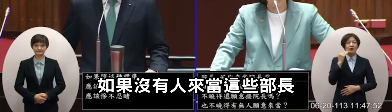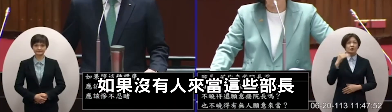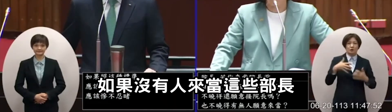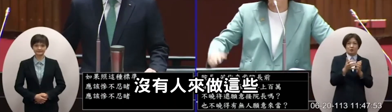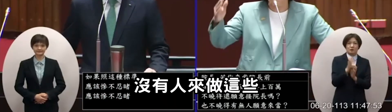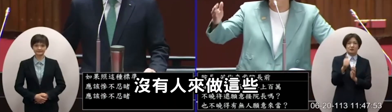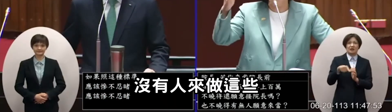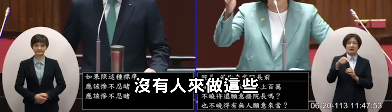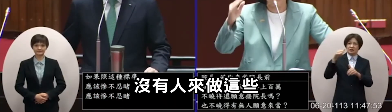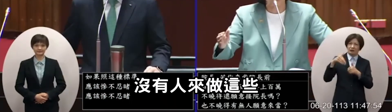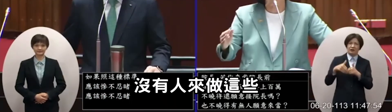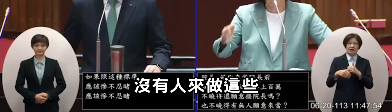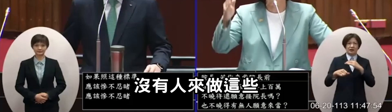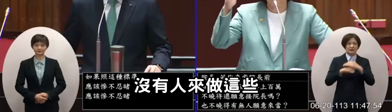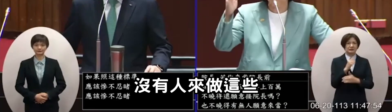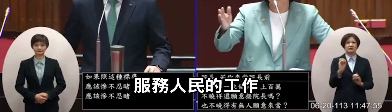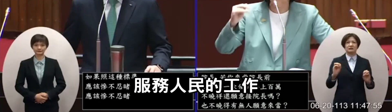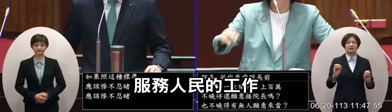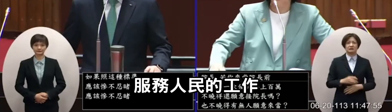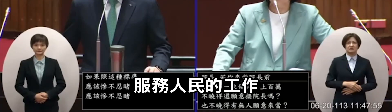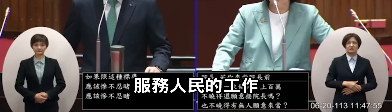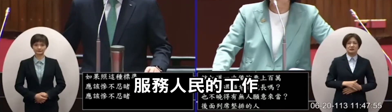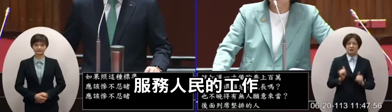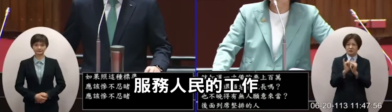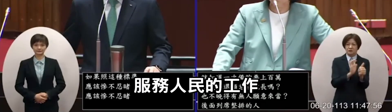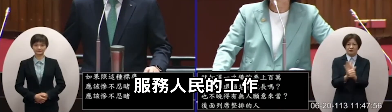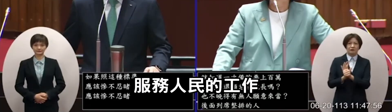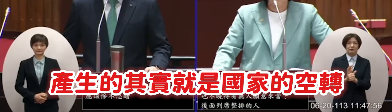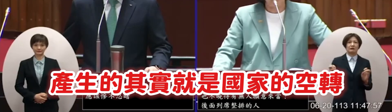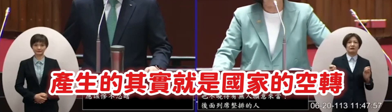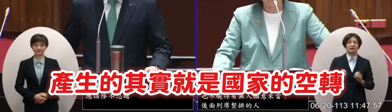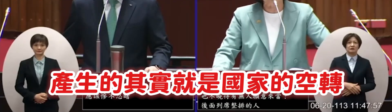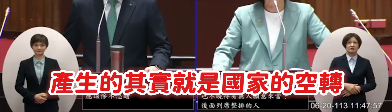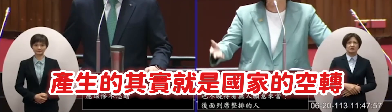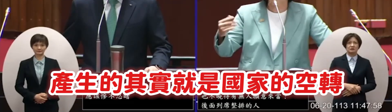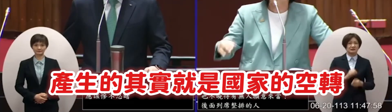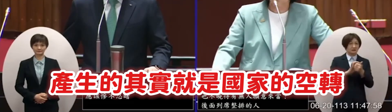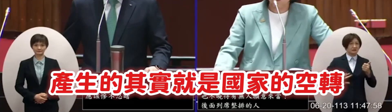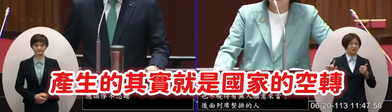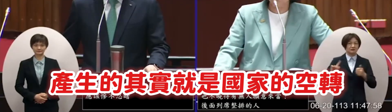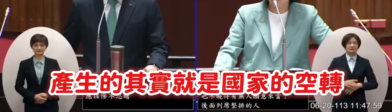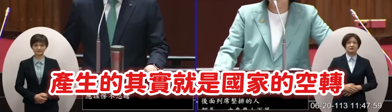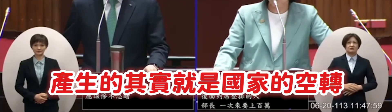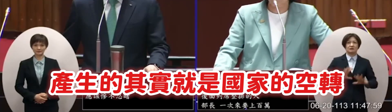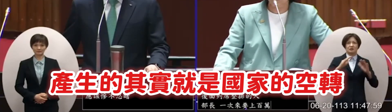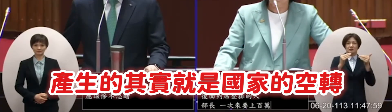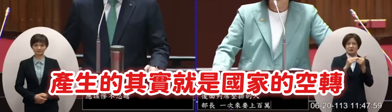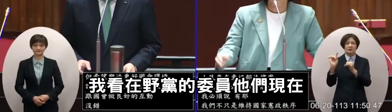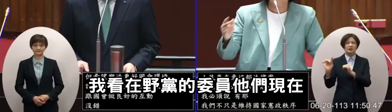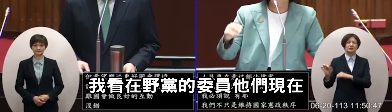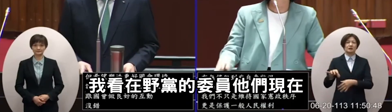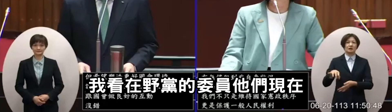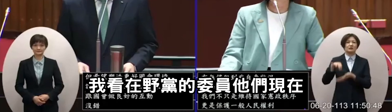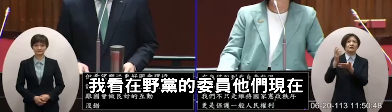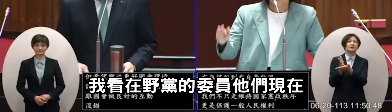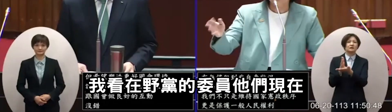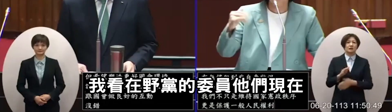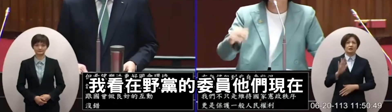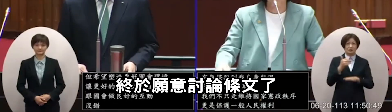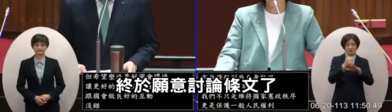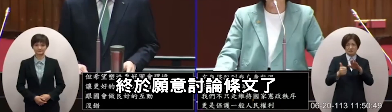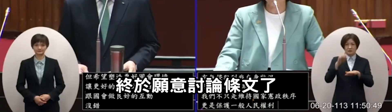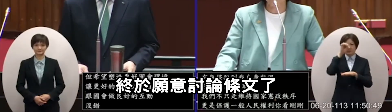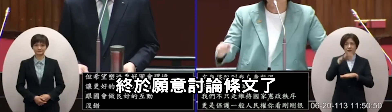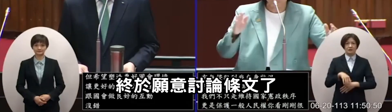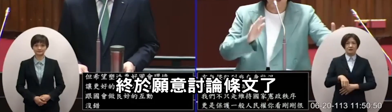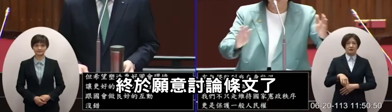些部长，没有人来做这些服务人民的工作，产生的其实就是国家的空转啊。我看在野党的委员，他们